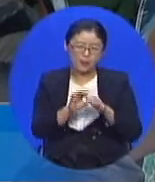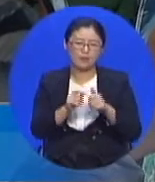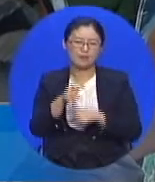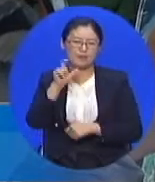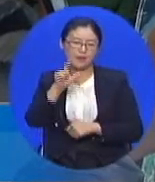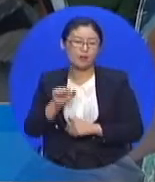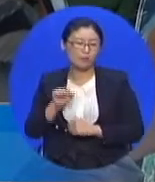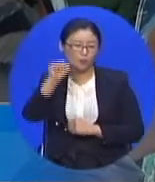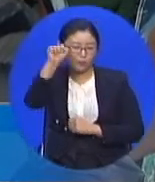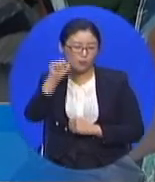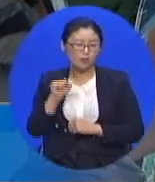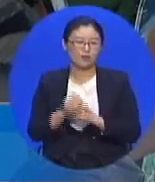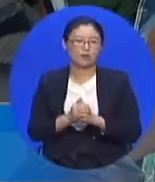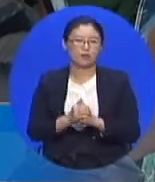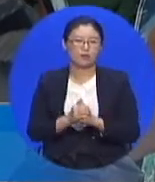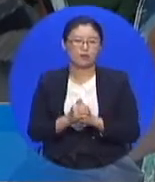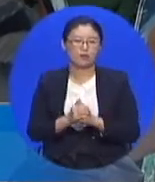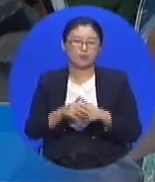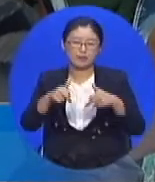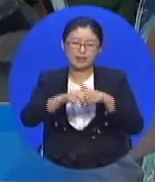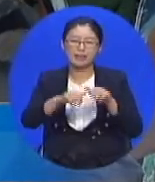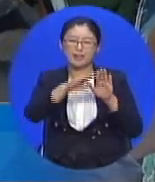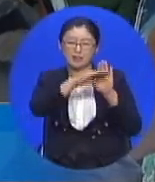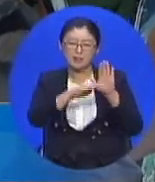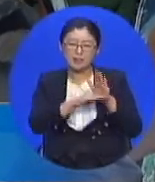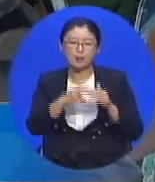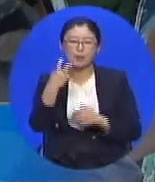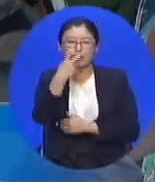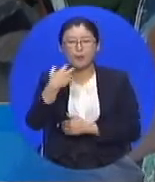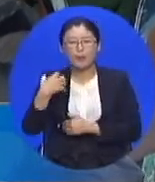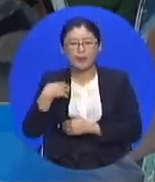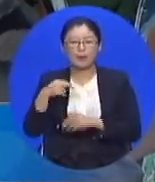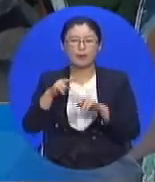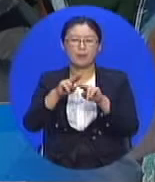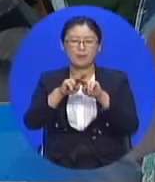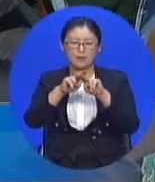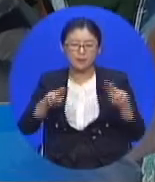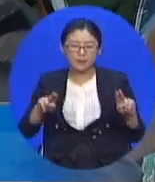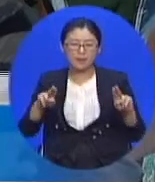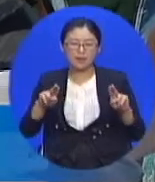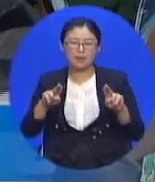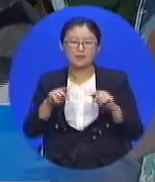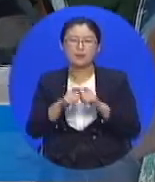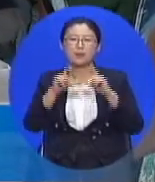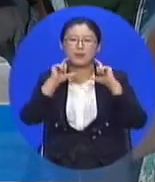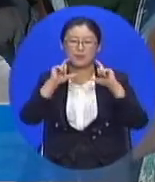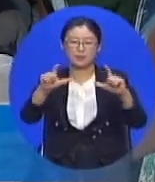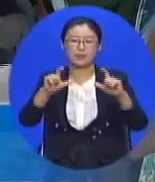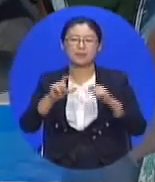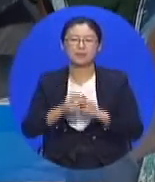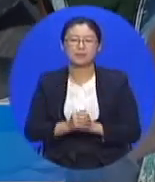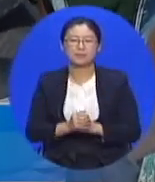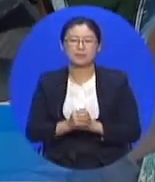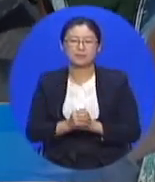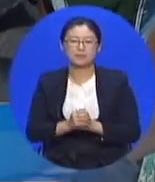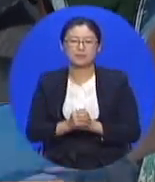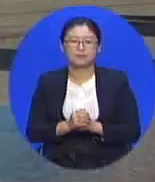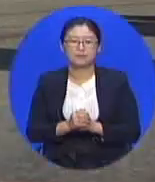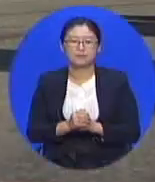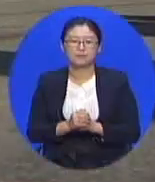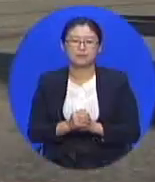강력한 투쟁으로 장애 등급제 부양의무제를 완전히 끝장내고 말 것임을 선포하고